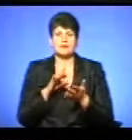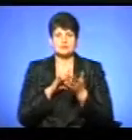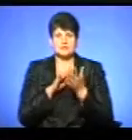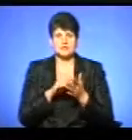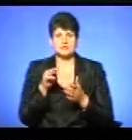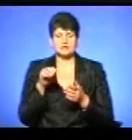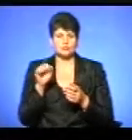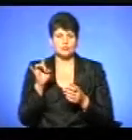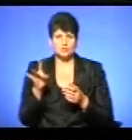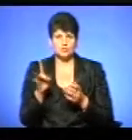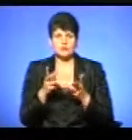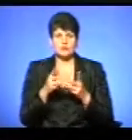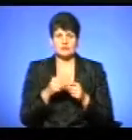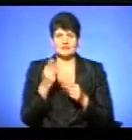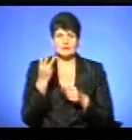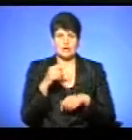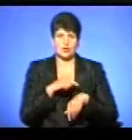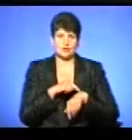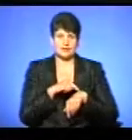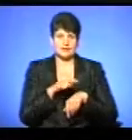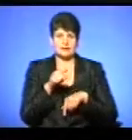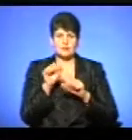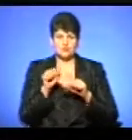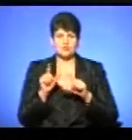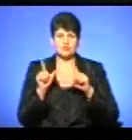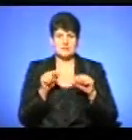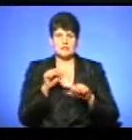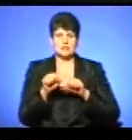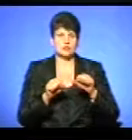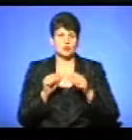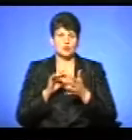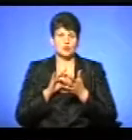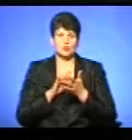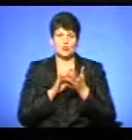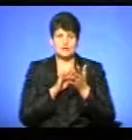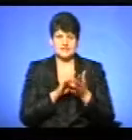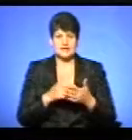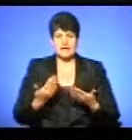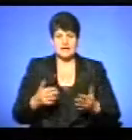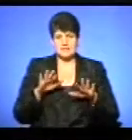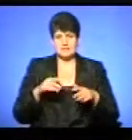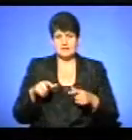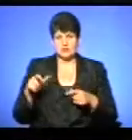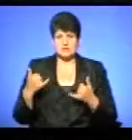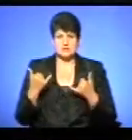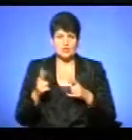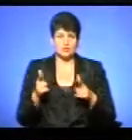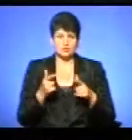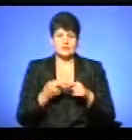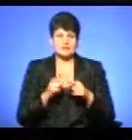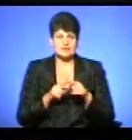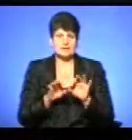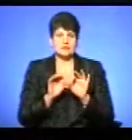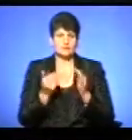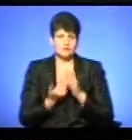цим маршрутом розрахований на 3 години. Ним можуть їздити туристи і місцеві жителі. Зараз наші кореспонденти готують цей репортаж.